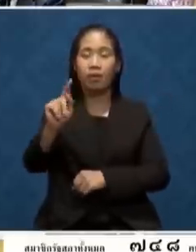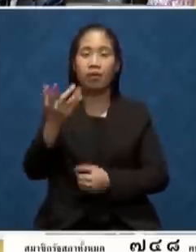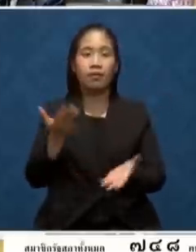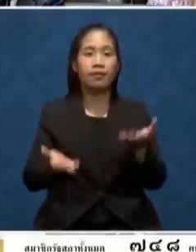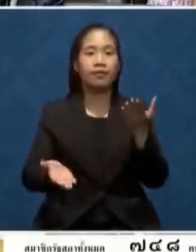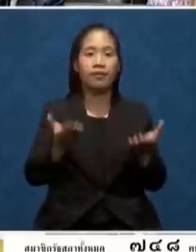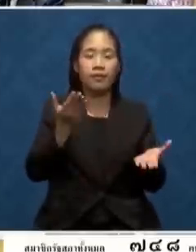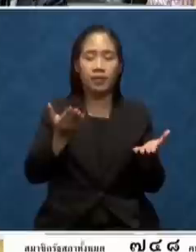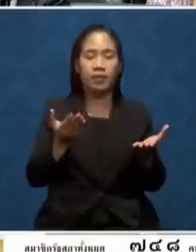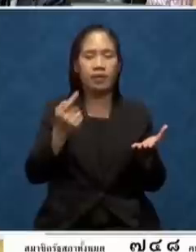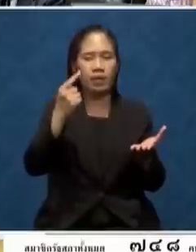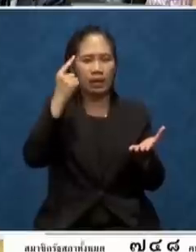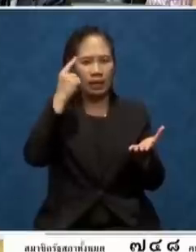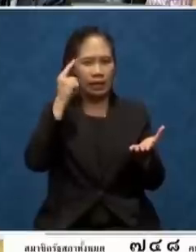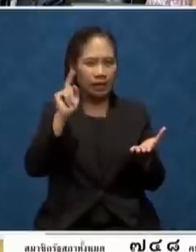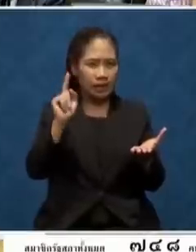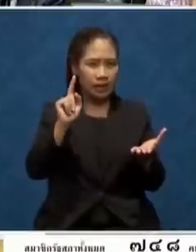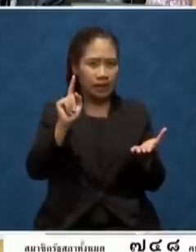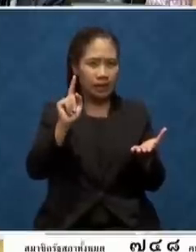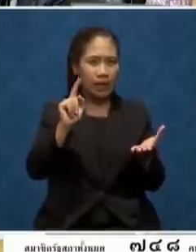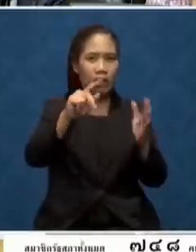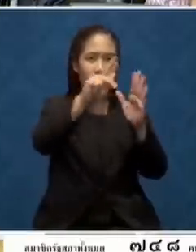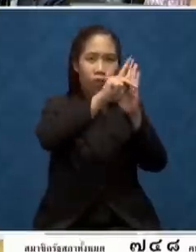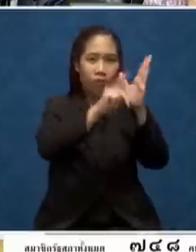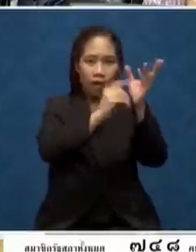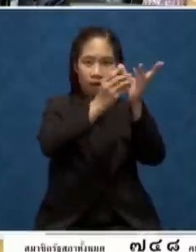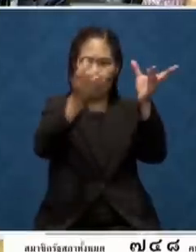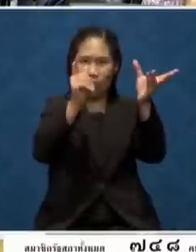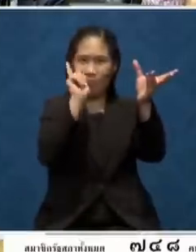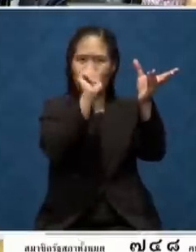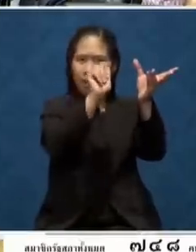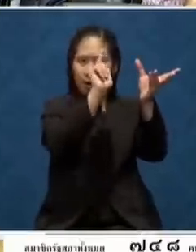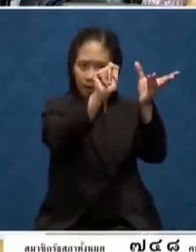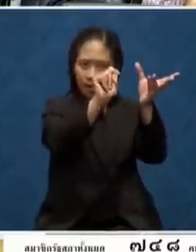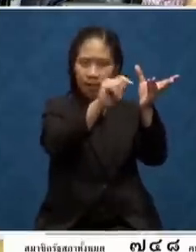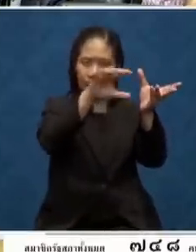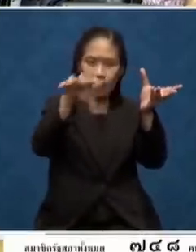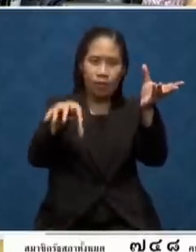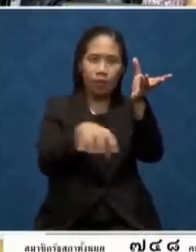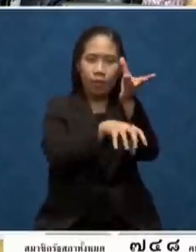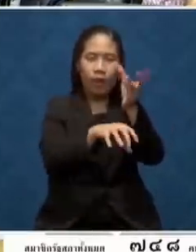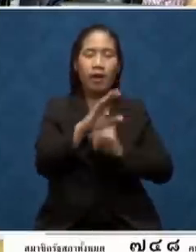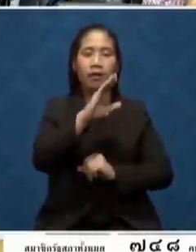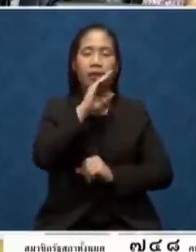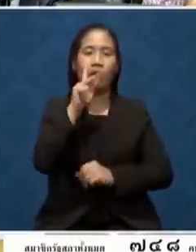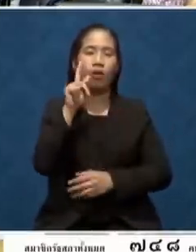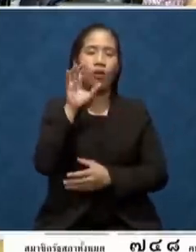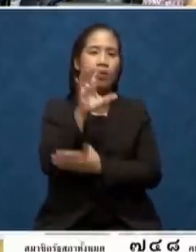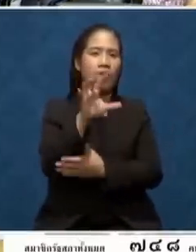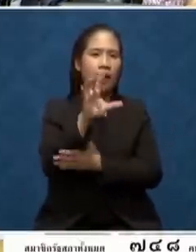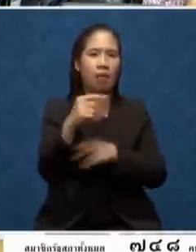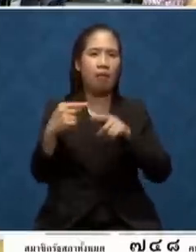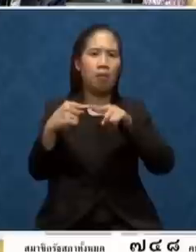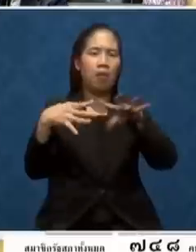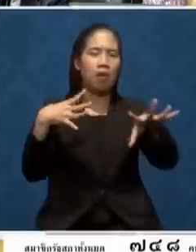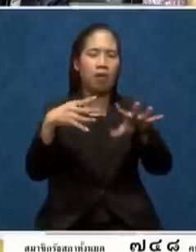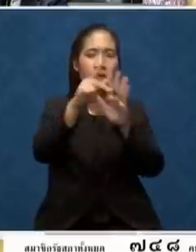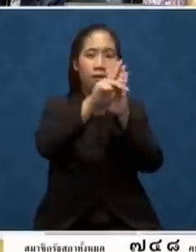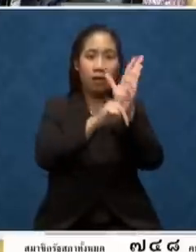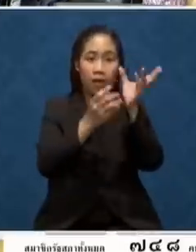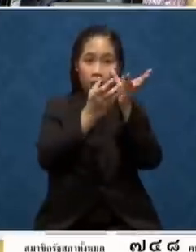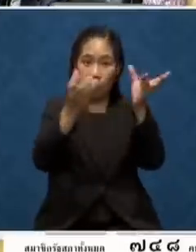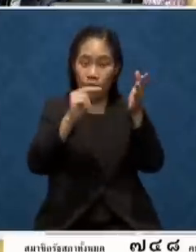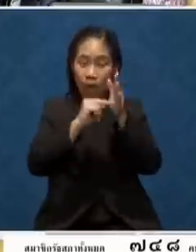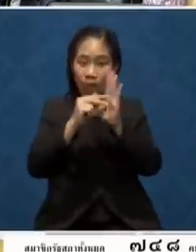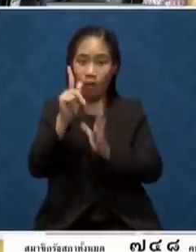ตามใจใหญ่กว่ารัฐธรรมนูญไม่ได้ถ้าข้อบังคับขาดต่อรัฐธรรมนูญก็ไม่สามารถใช้